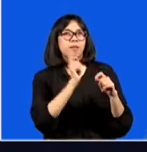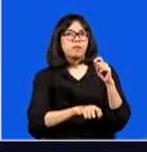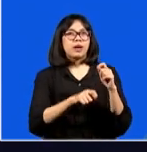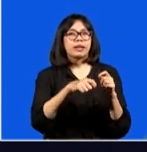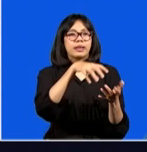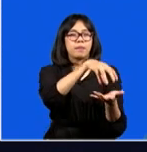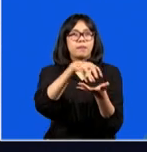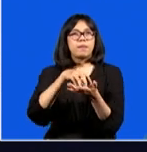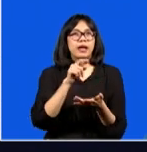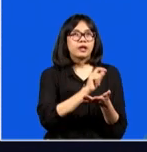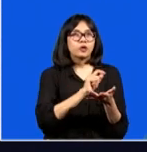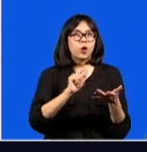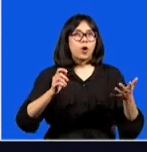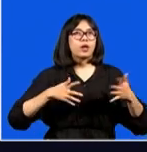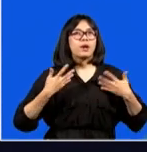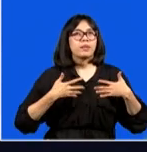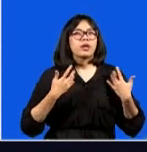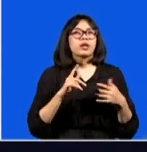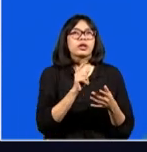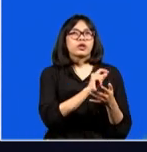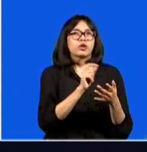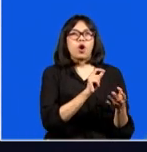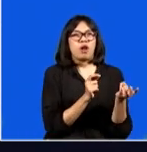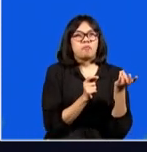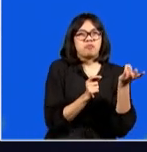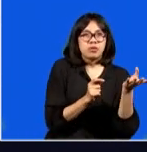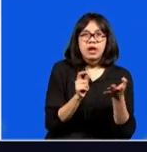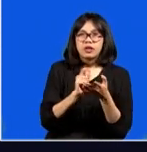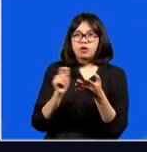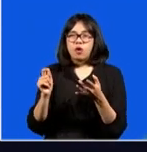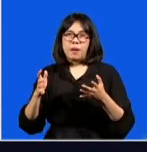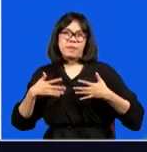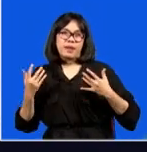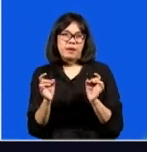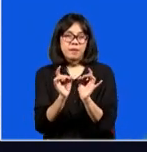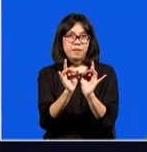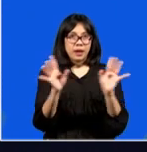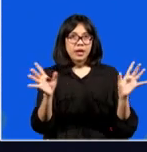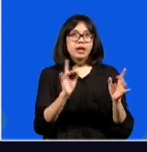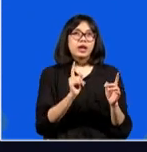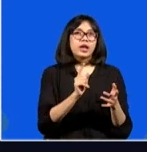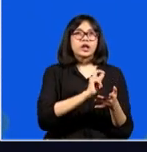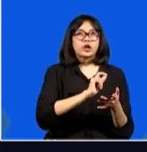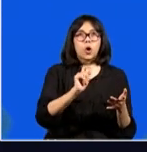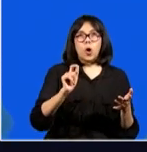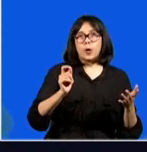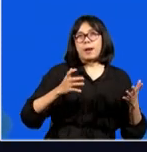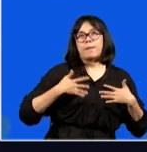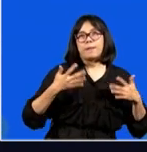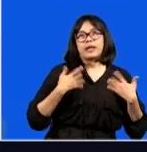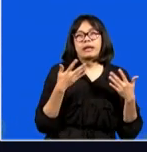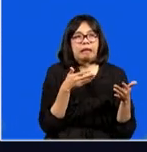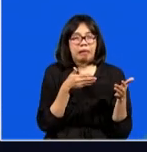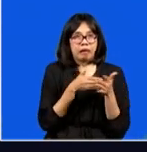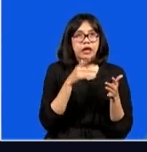ya bukan berarti mudah ya mudah sama menyenangkan hal yang berbeda menyenangkan tuh harus juga challenging harus harus agak susah